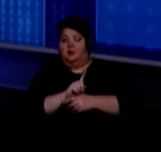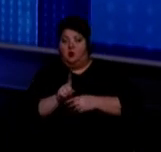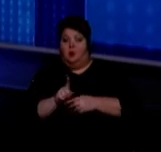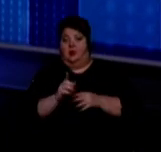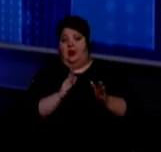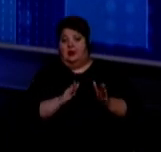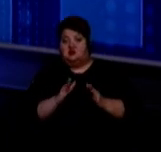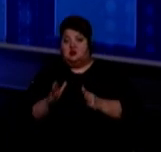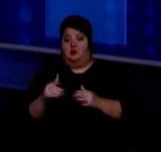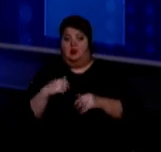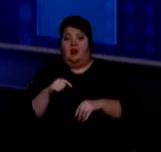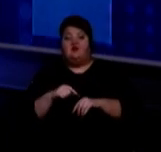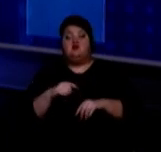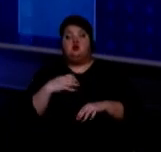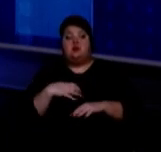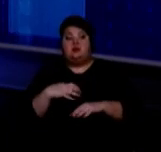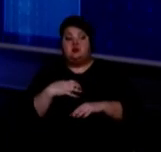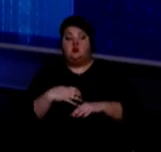санепідрежиму, ми відчули на собі,